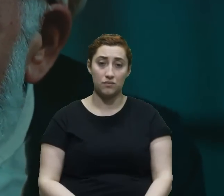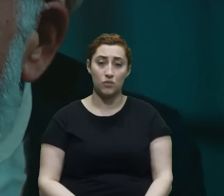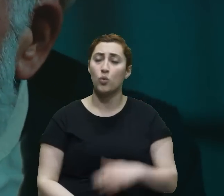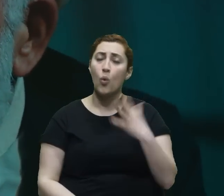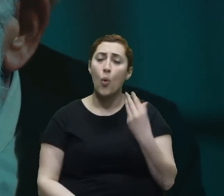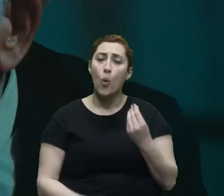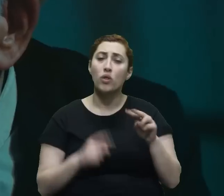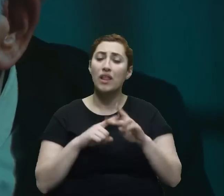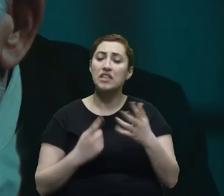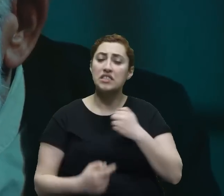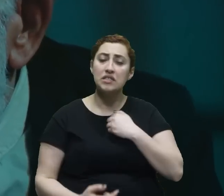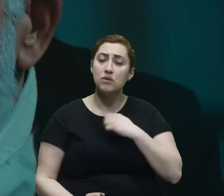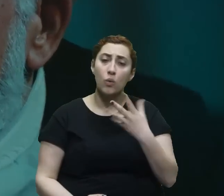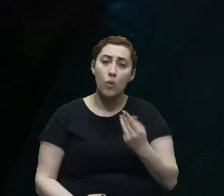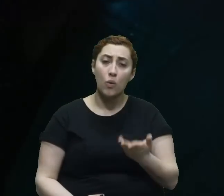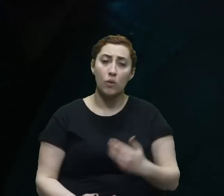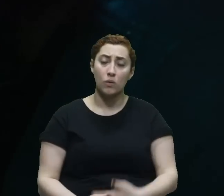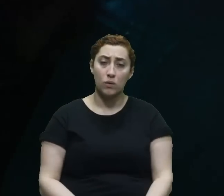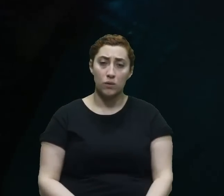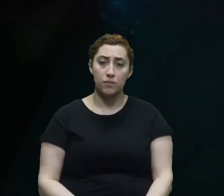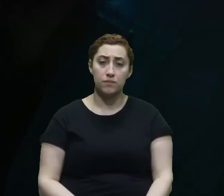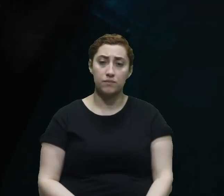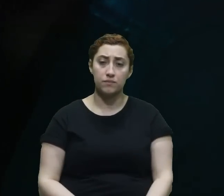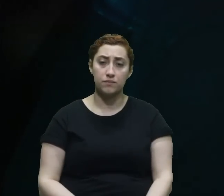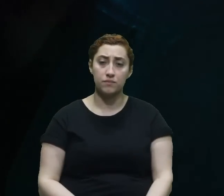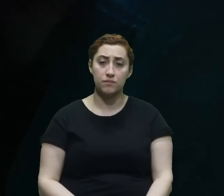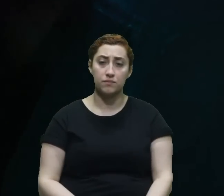Ne oldu Ali? Neyin var?